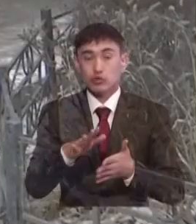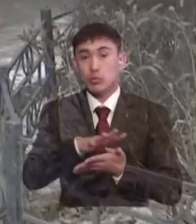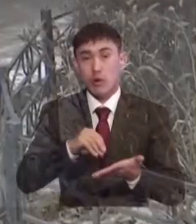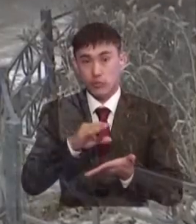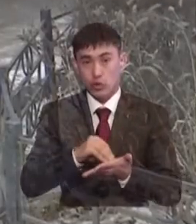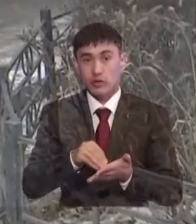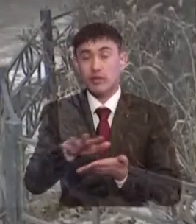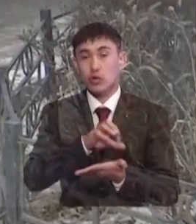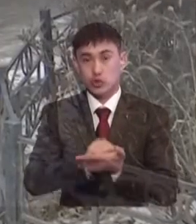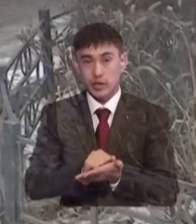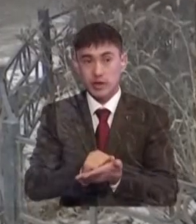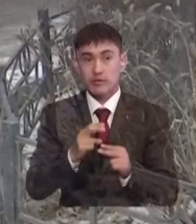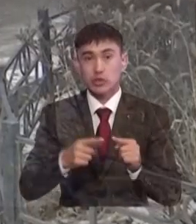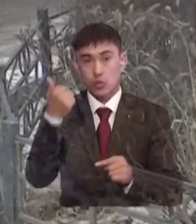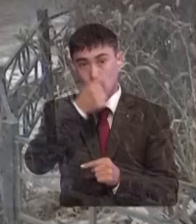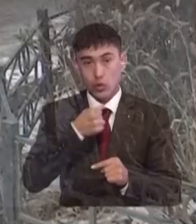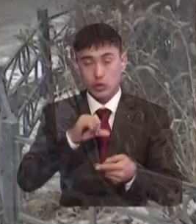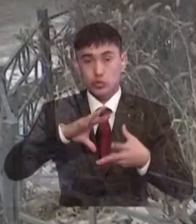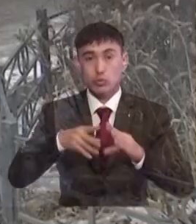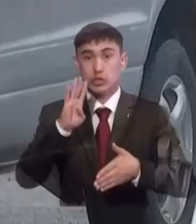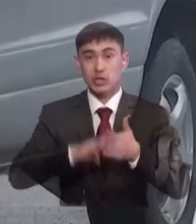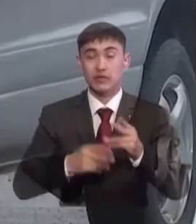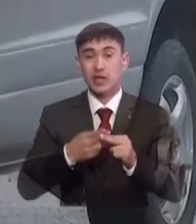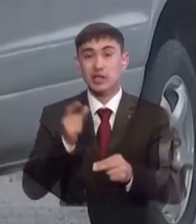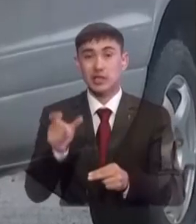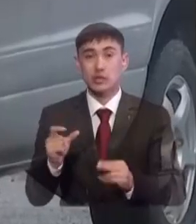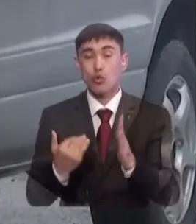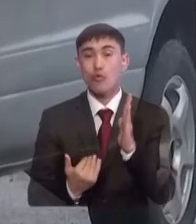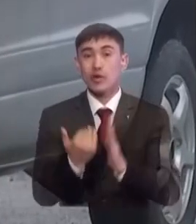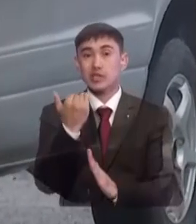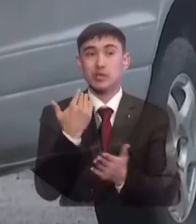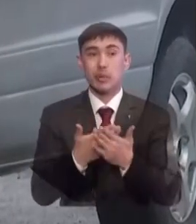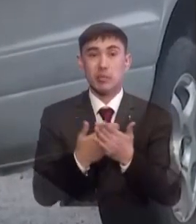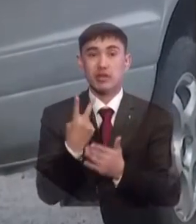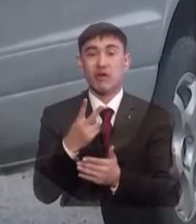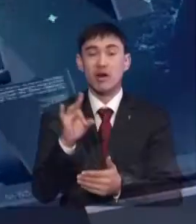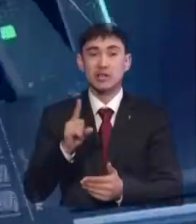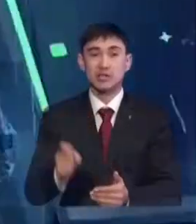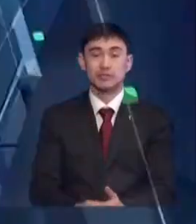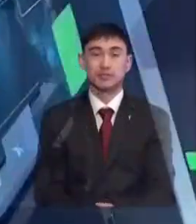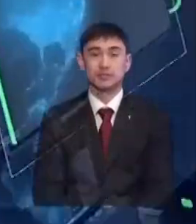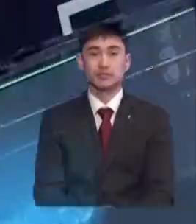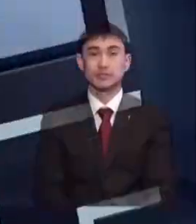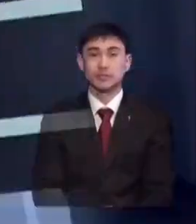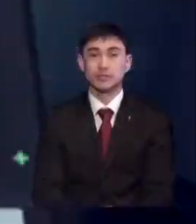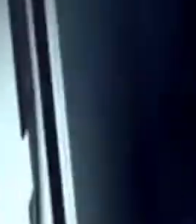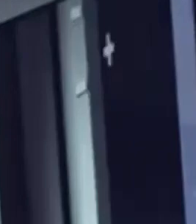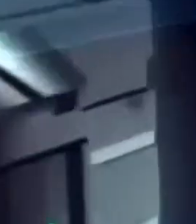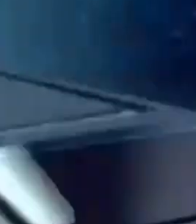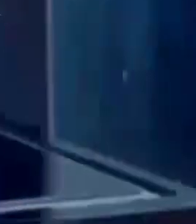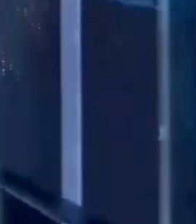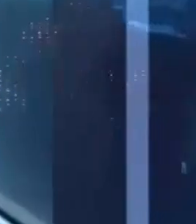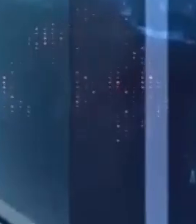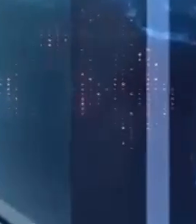повторного выявления нарушений в течение года сумма штрафа для этих лиц увеличится примерно в 2 раза. Айслу Жандосова, Ялым